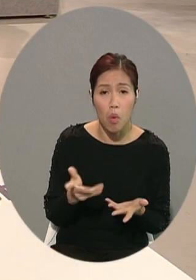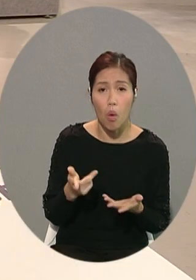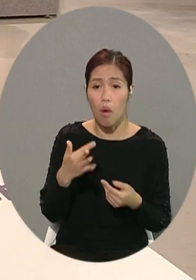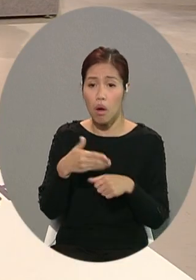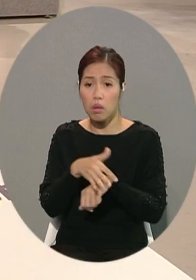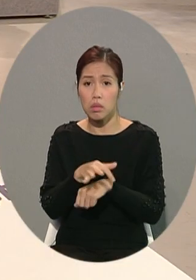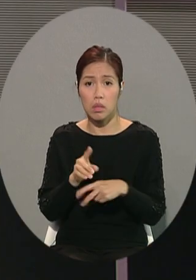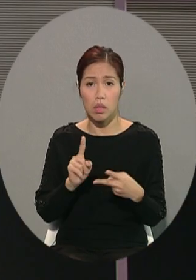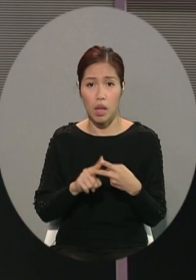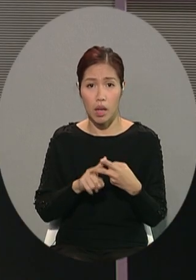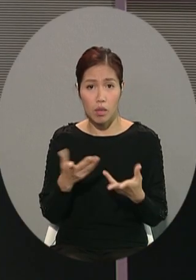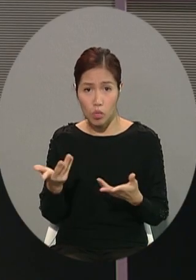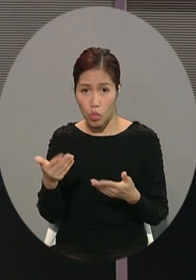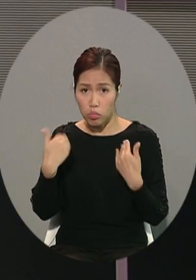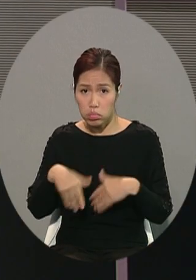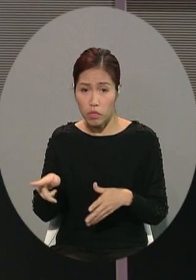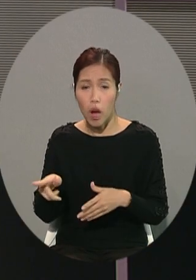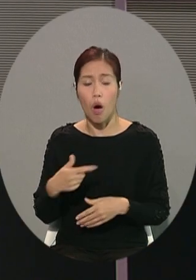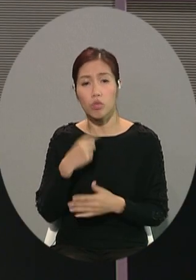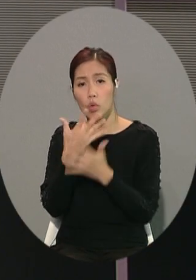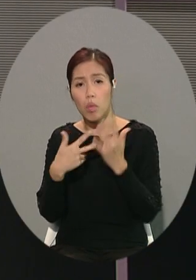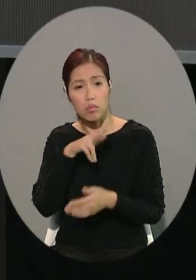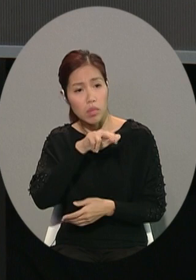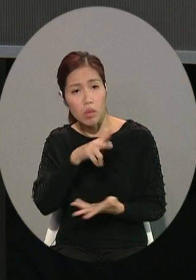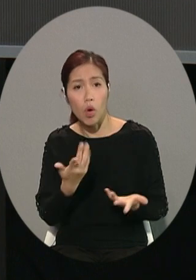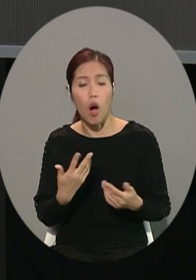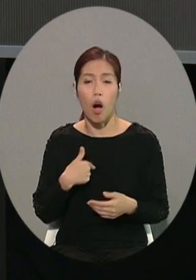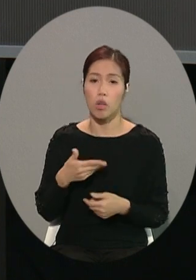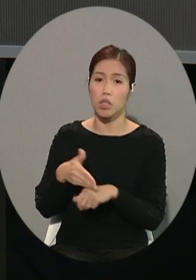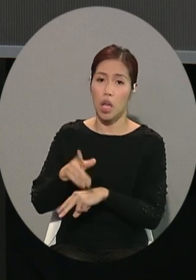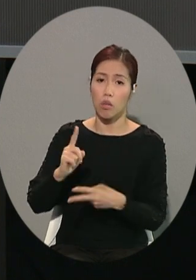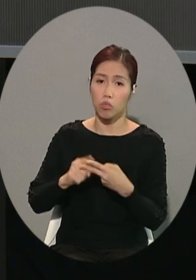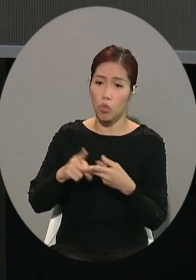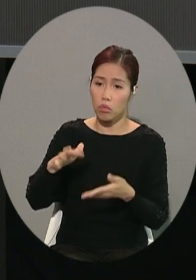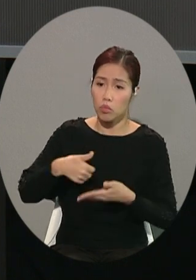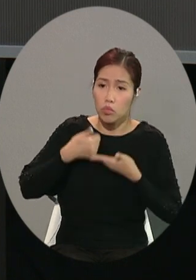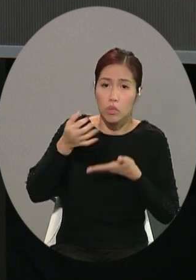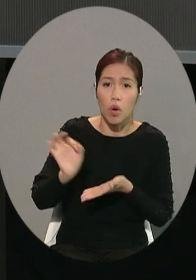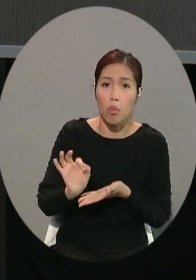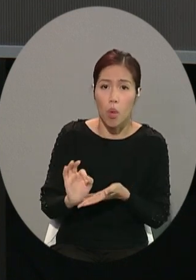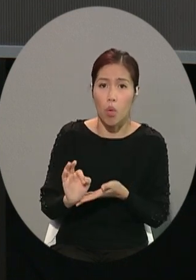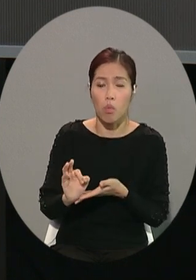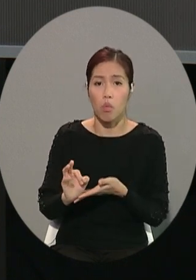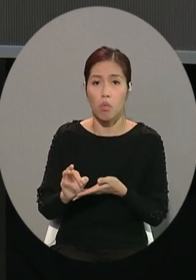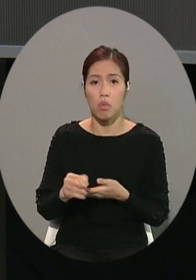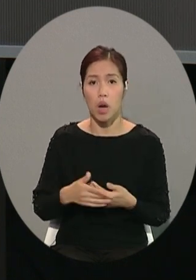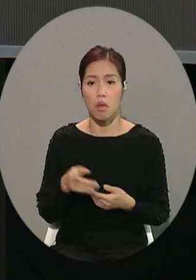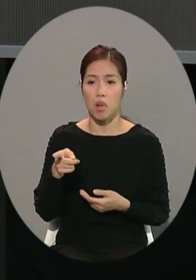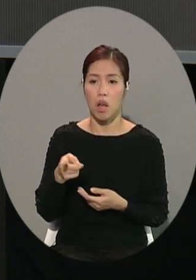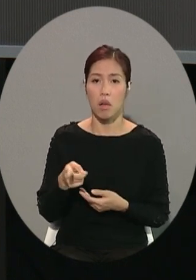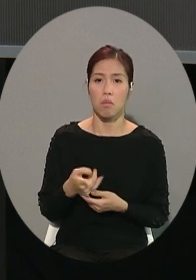絡上見到，所以我問一問你而已。 你連一個社工都不能夠尊重這件事，還要拿出來說，那你是不是無恥